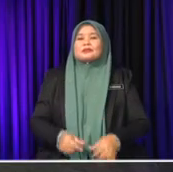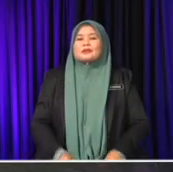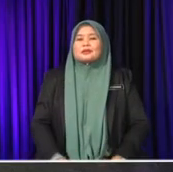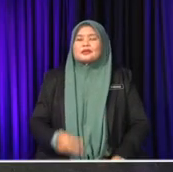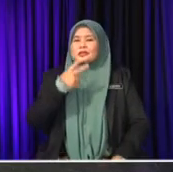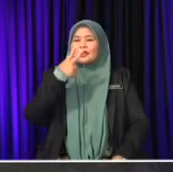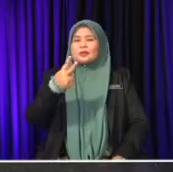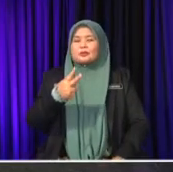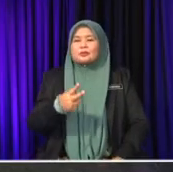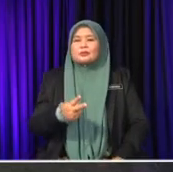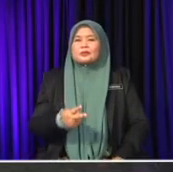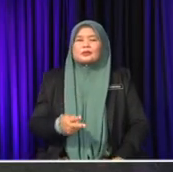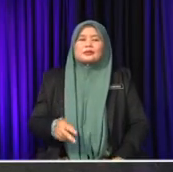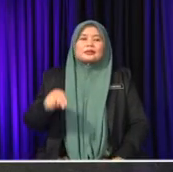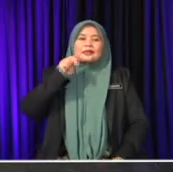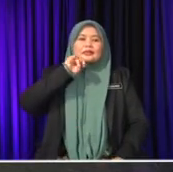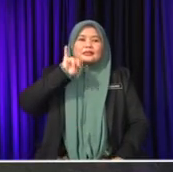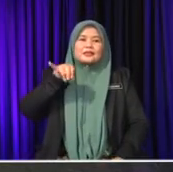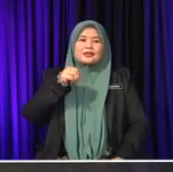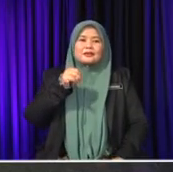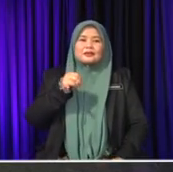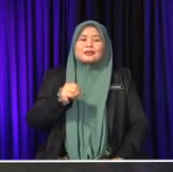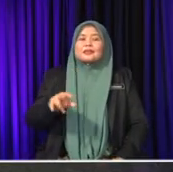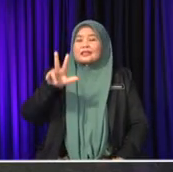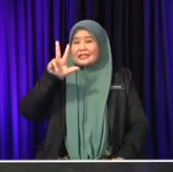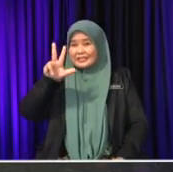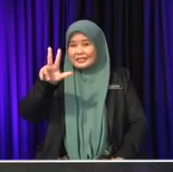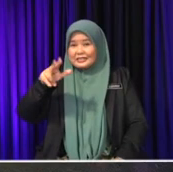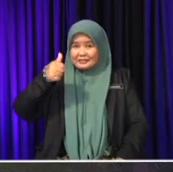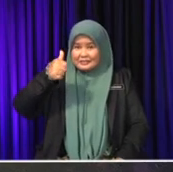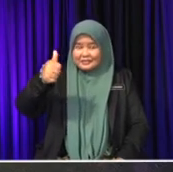kita tengok nanti ada Pak berapa Tuh banyak tuh tiga